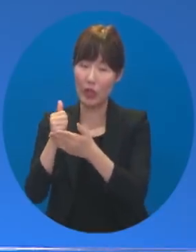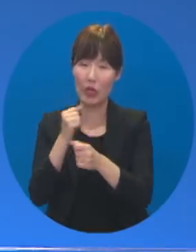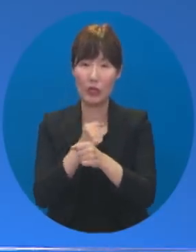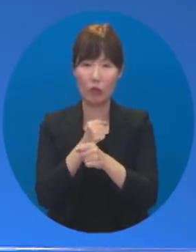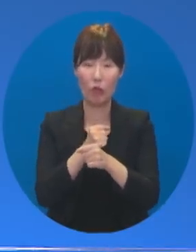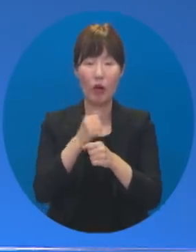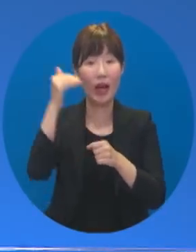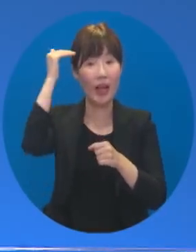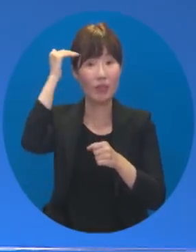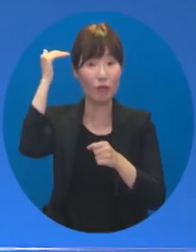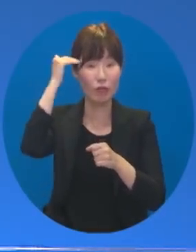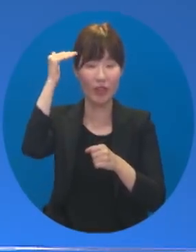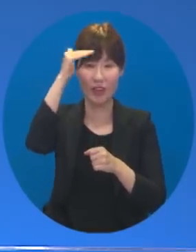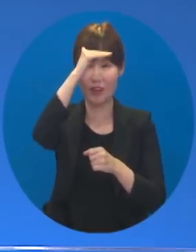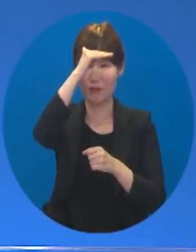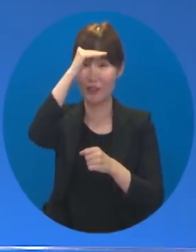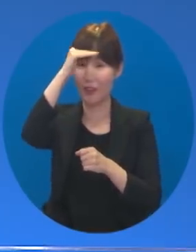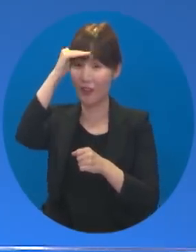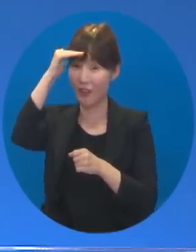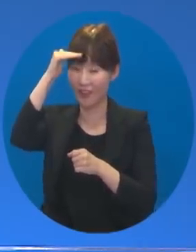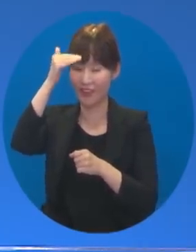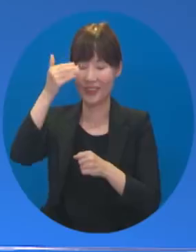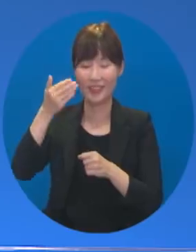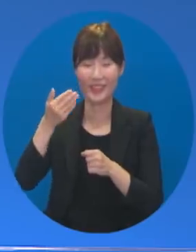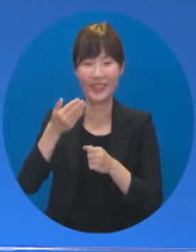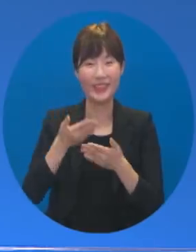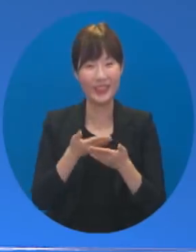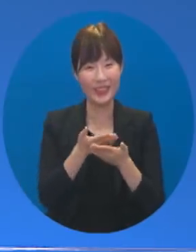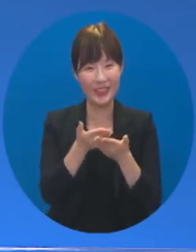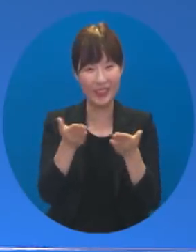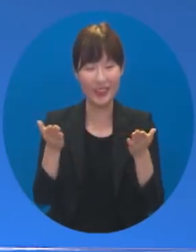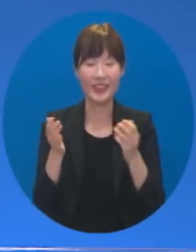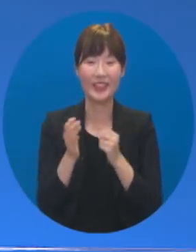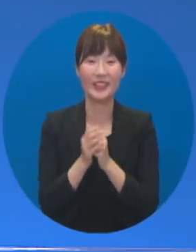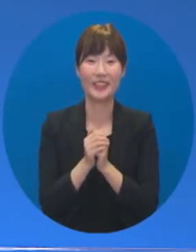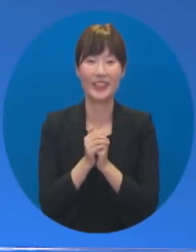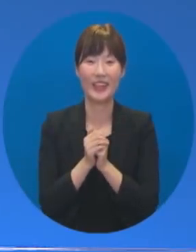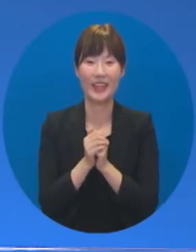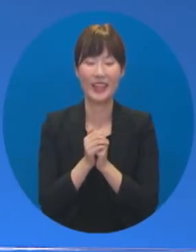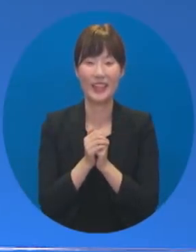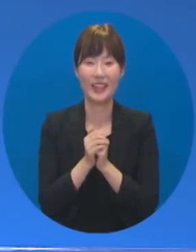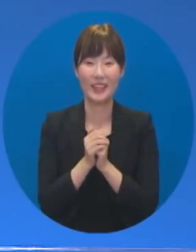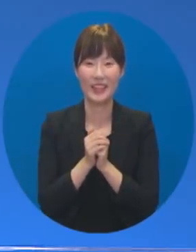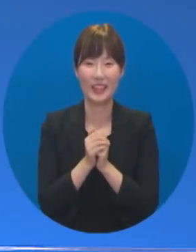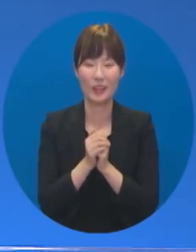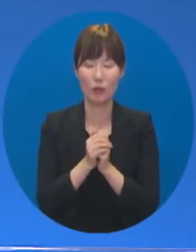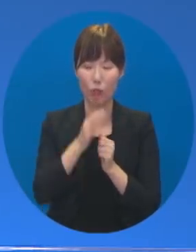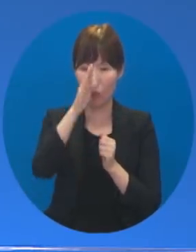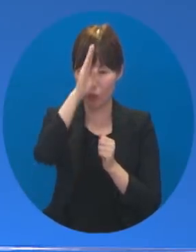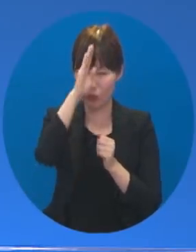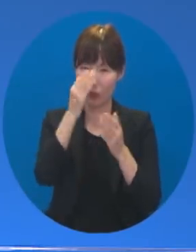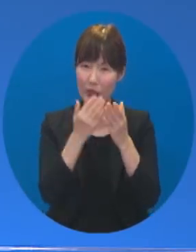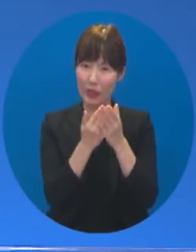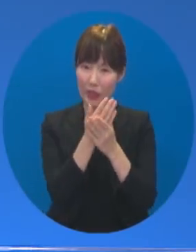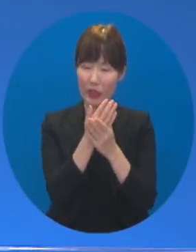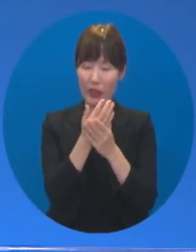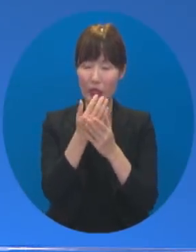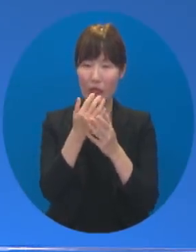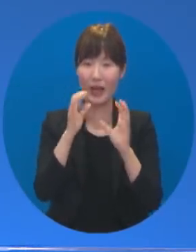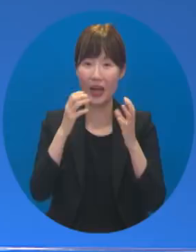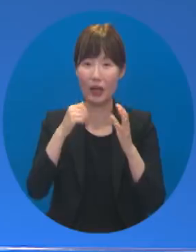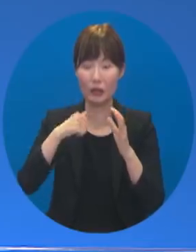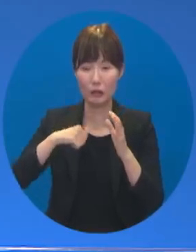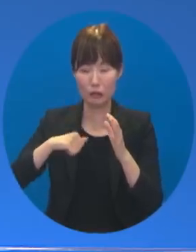시켜줬는데 원기를 보면 사람 그 소아조로증 가족들이 놀래는 거예요. 얘는 왜 이렇게